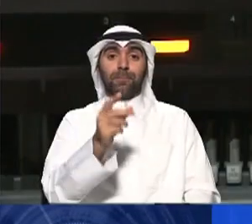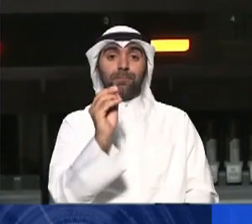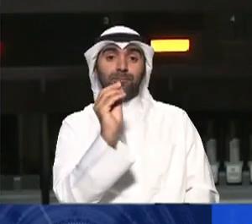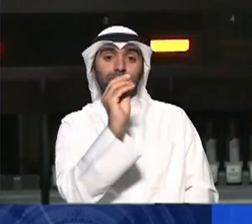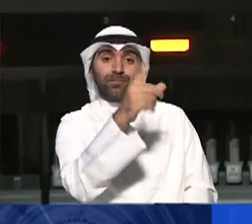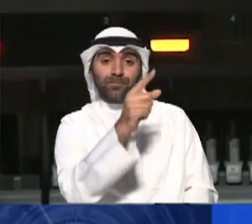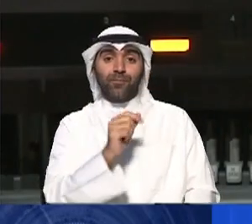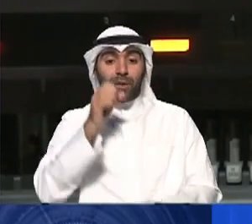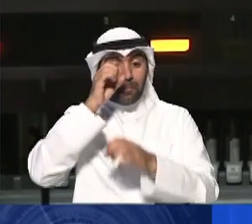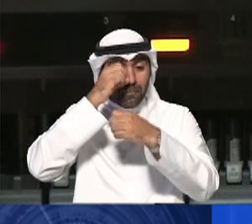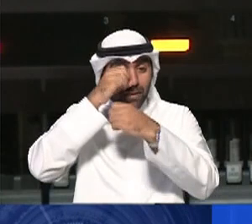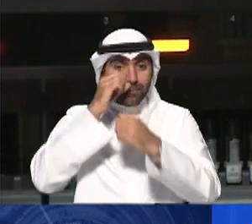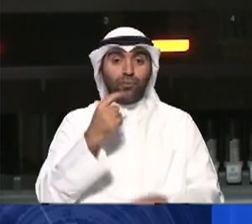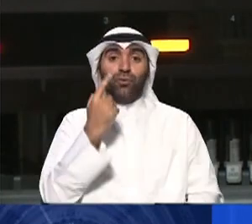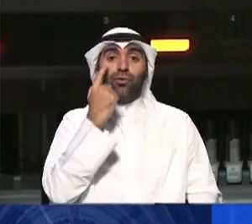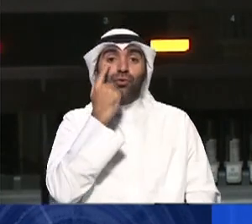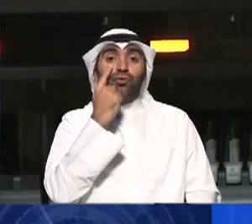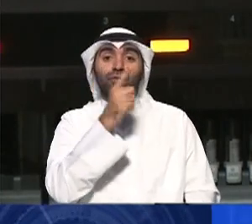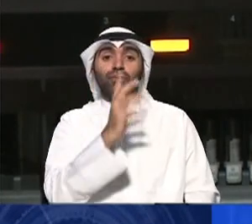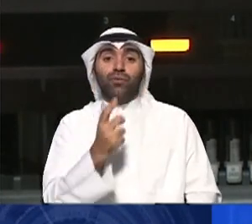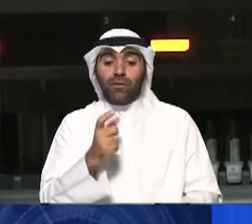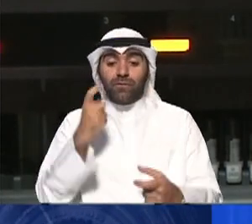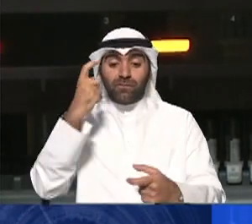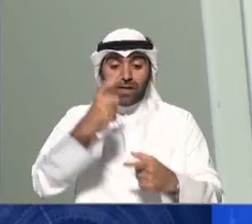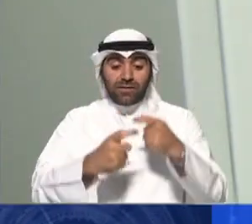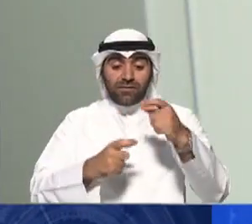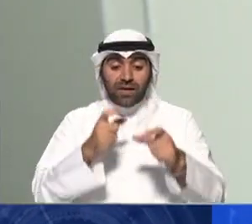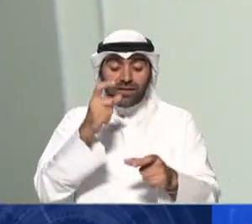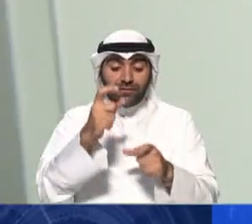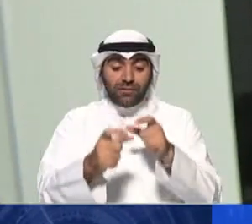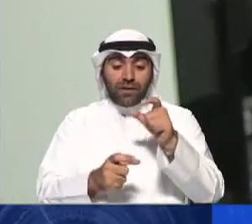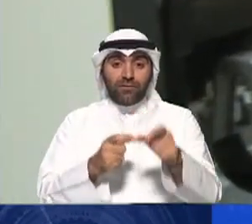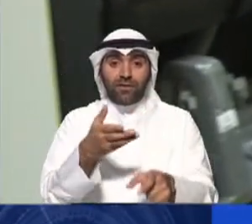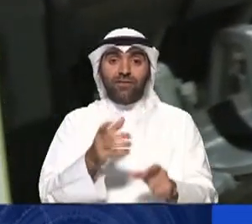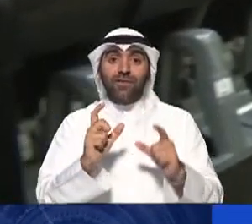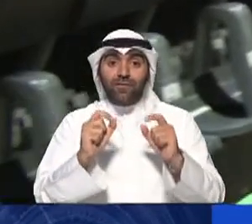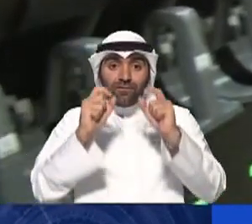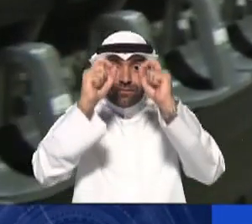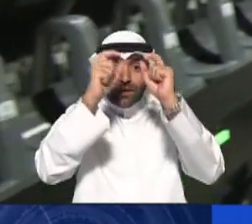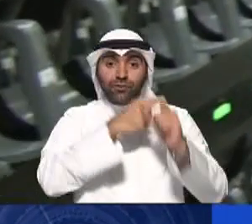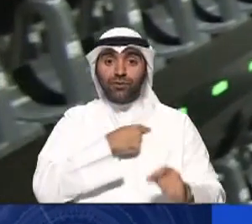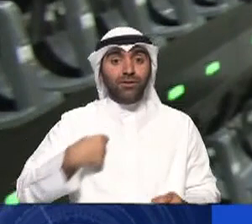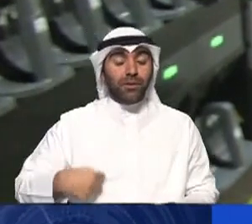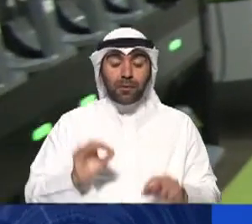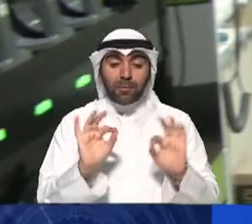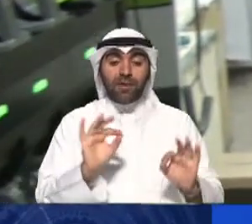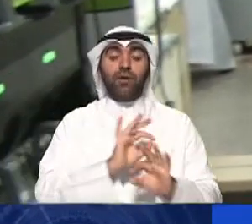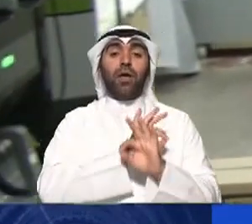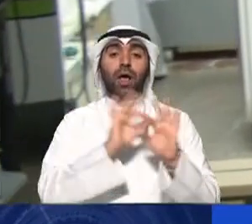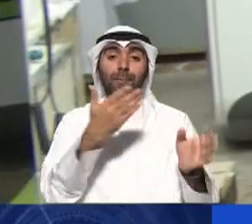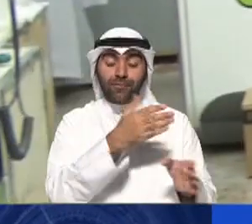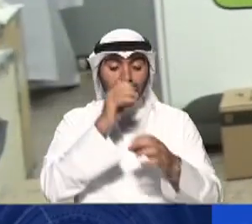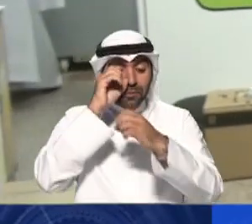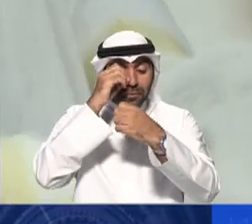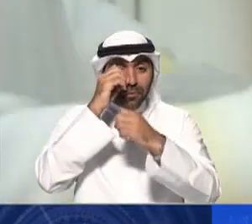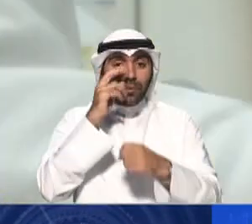لكواشف مخبرية معتمدة من منظمة الصحة العالمية للتأكد من وجود الفيروس من عدمه، وإذا كانت النتيجة